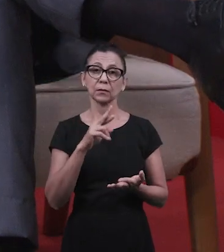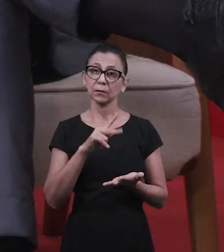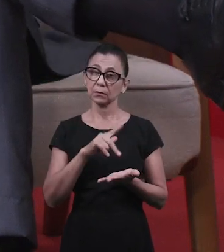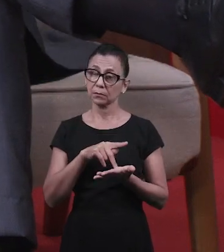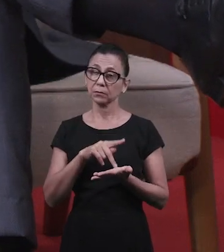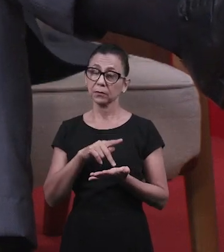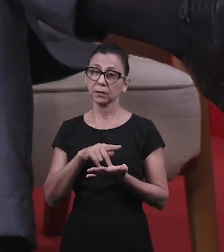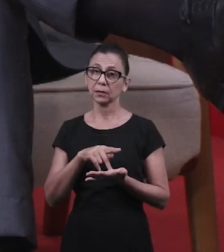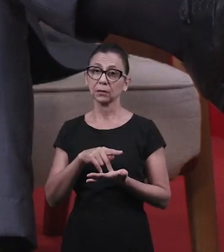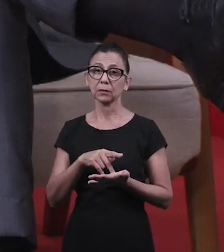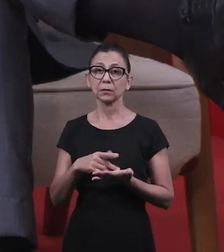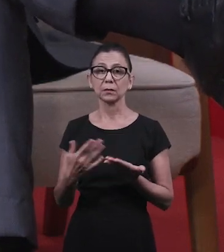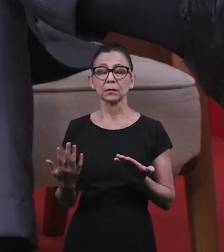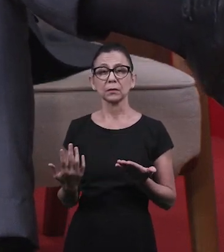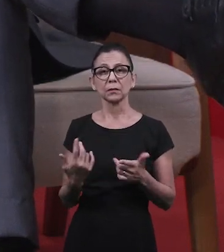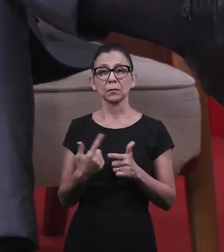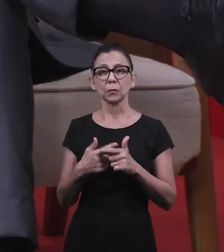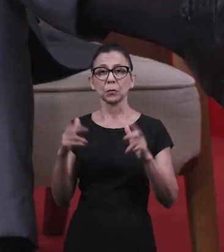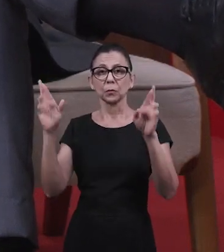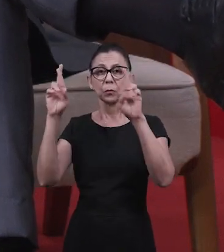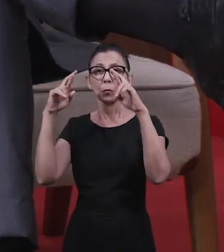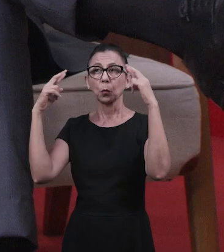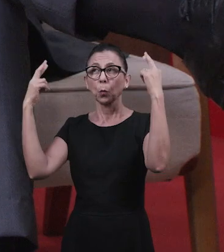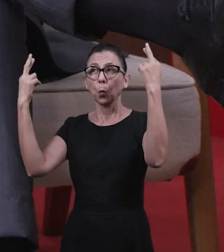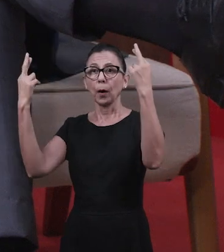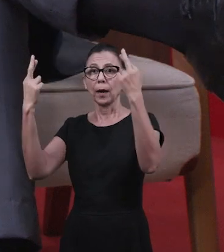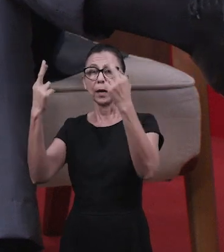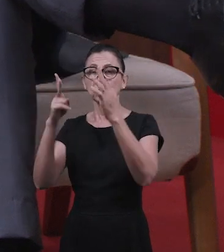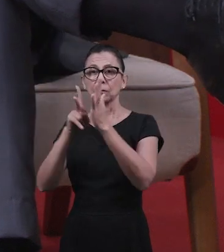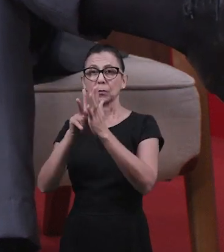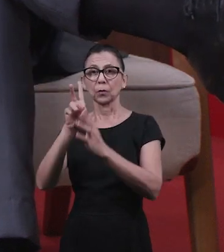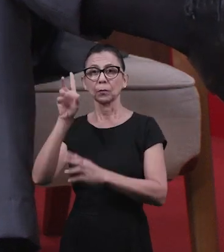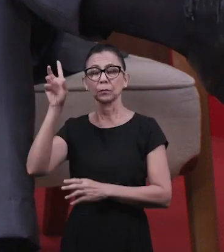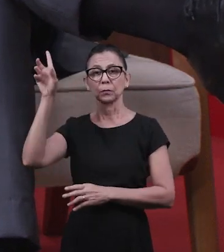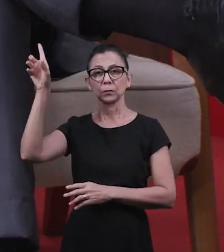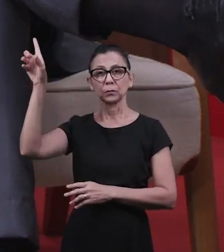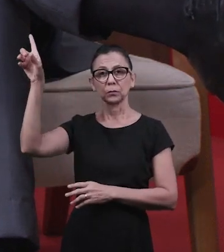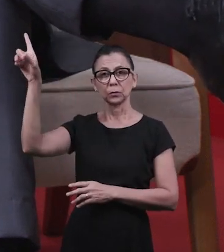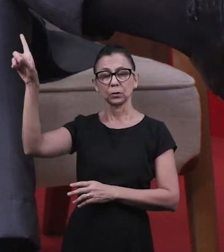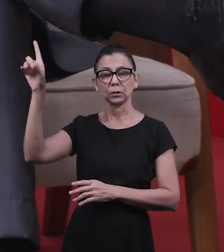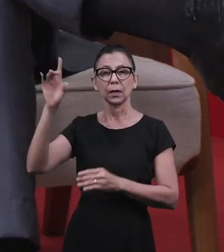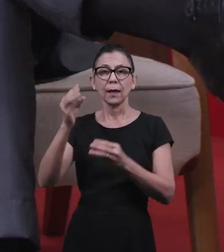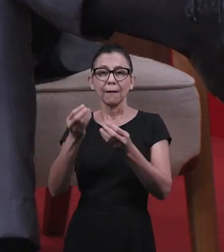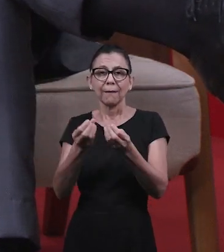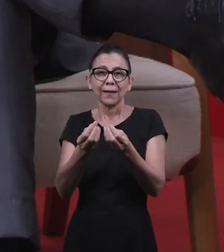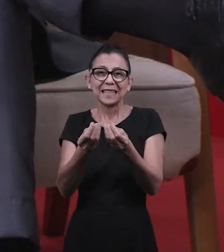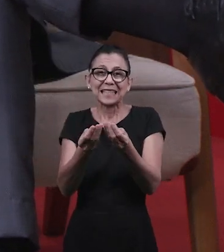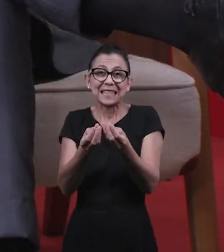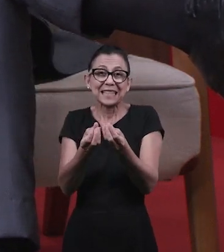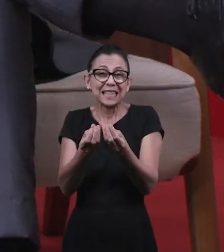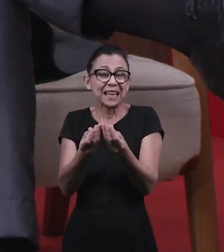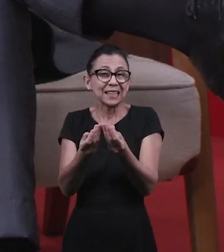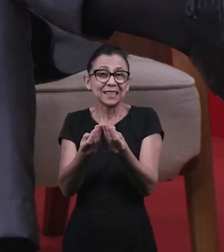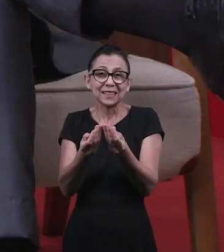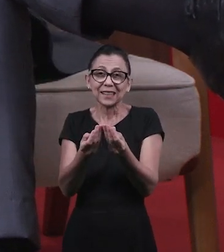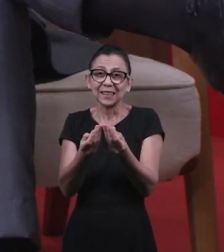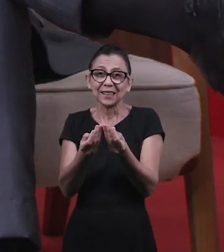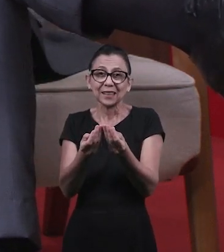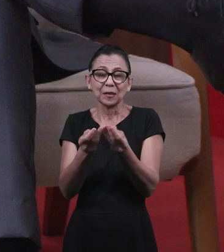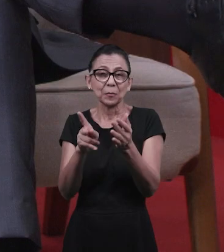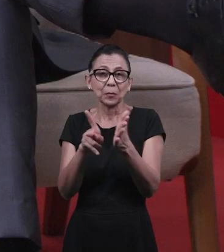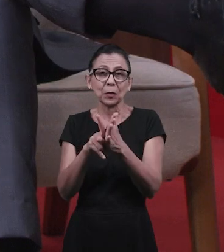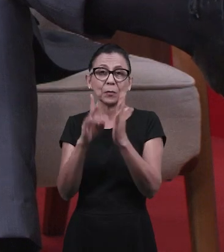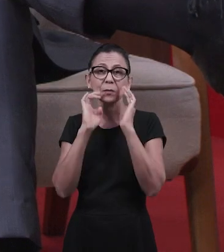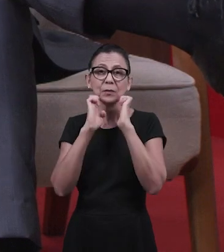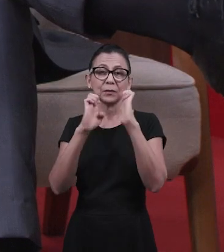Exactement. Même pourquoi le royaume des cieux ou le royaume des dieux est l'essence de l'évangile, du message